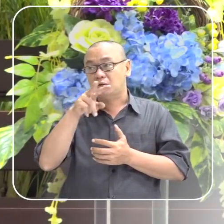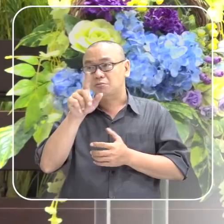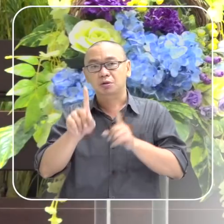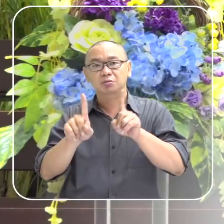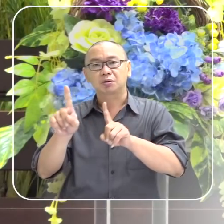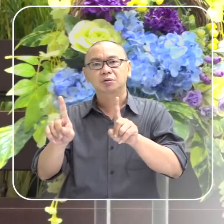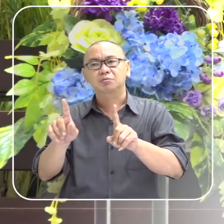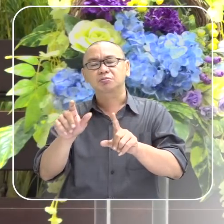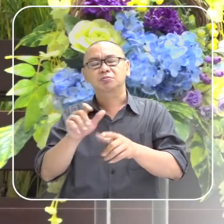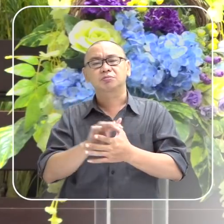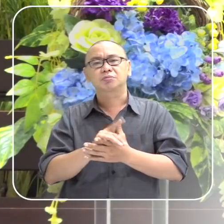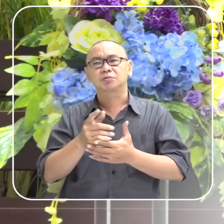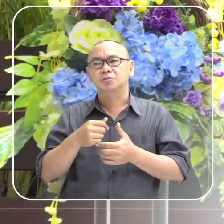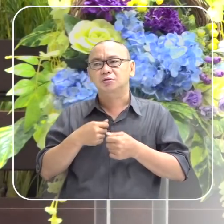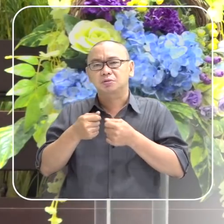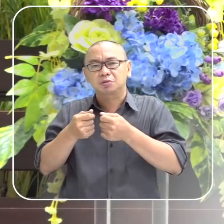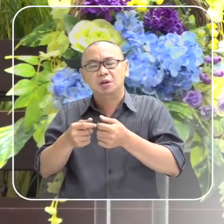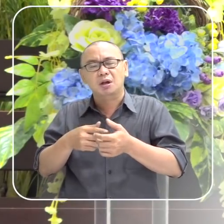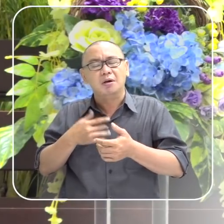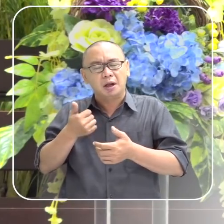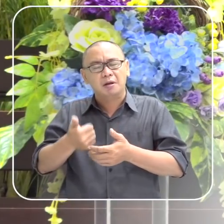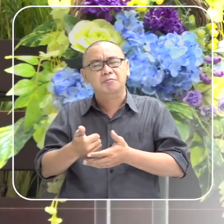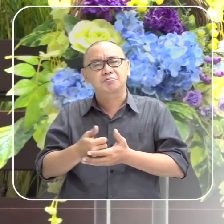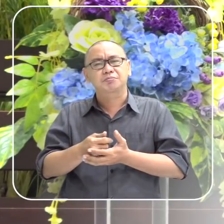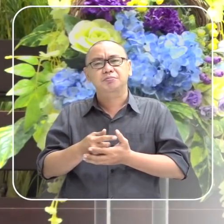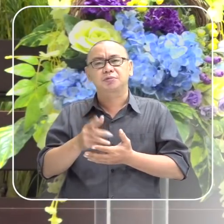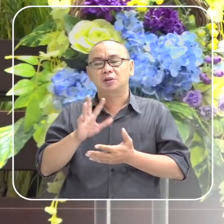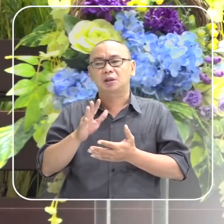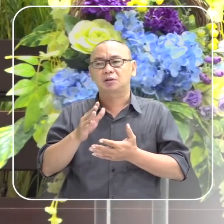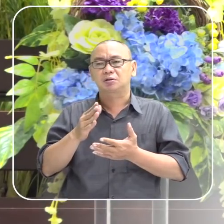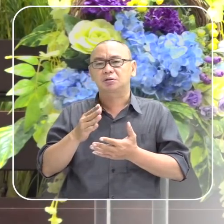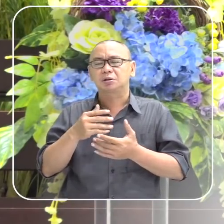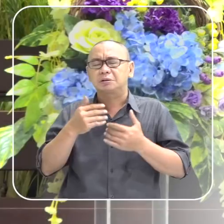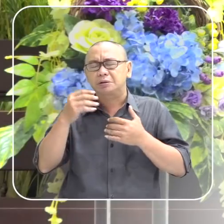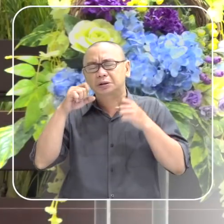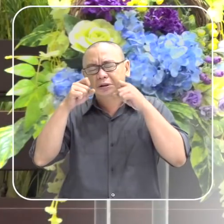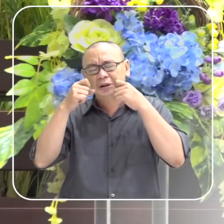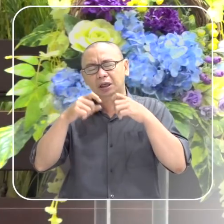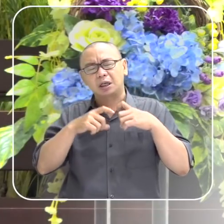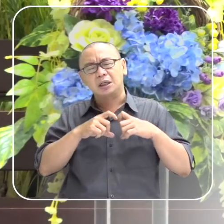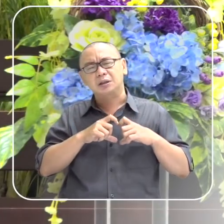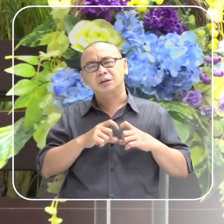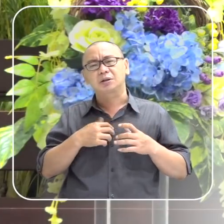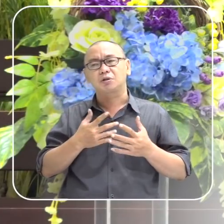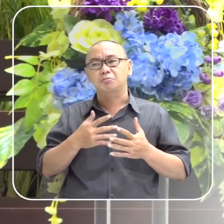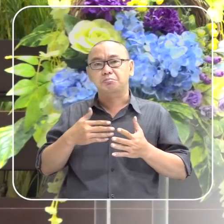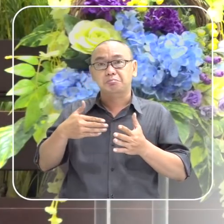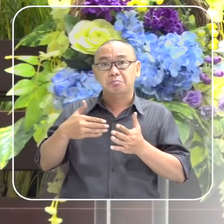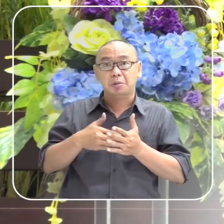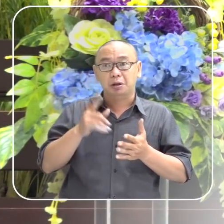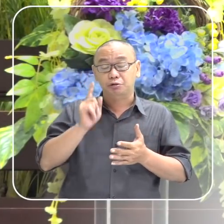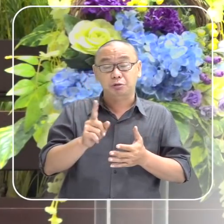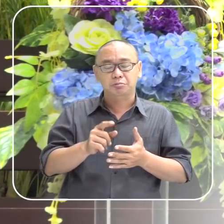Hendaklah masing-masing memberikan menurut kerelaan hatinya, jangan dengan sedih hati atau karena